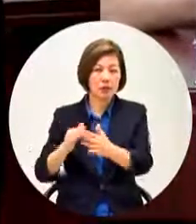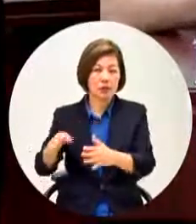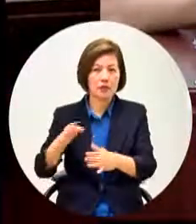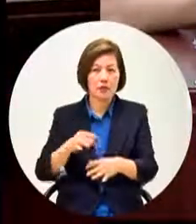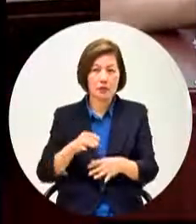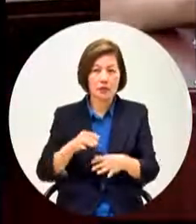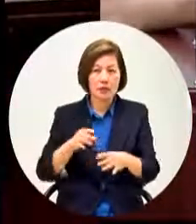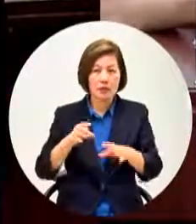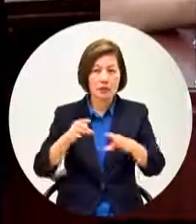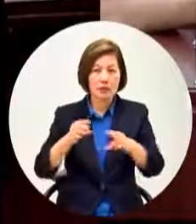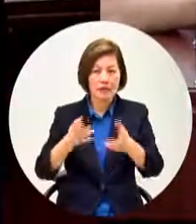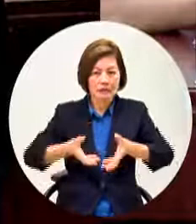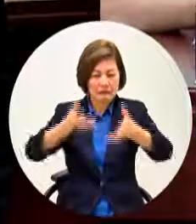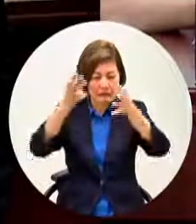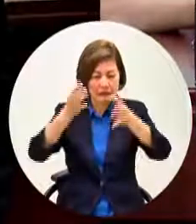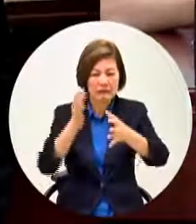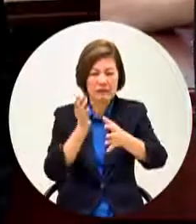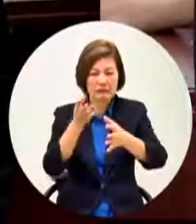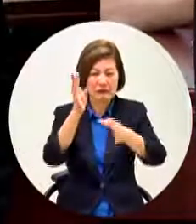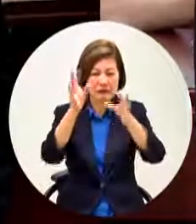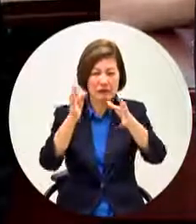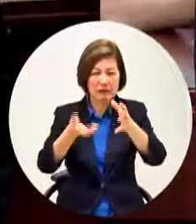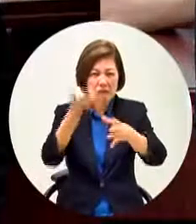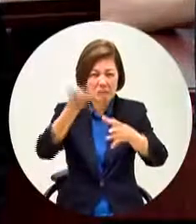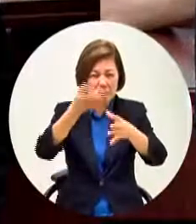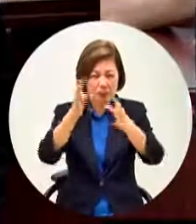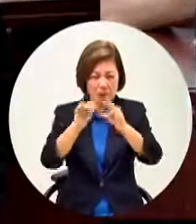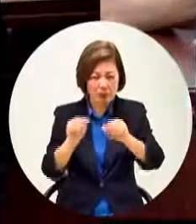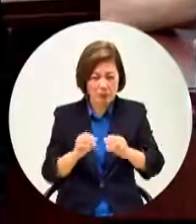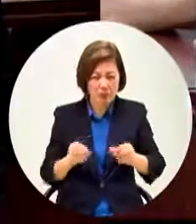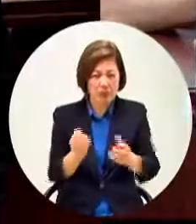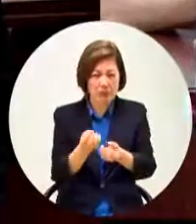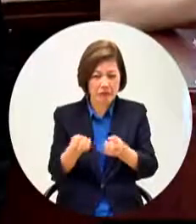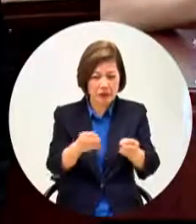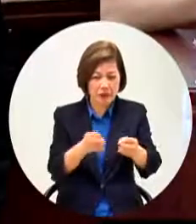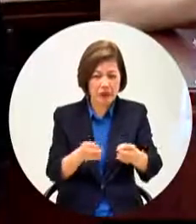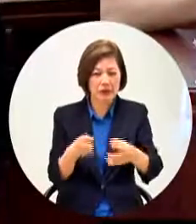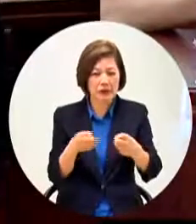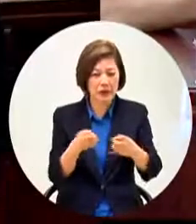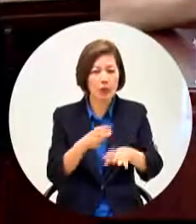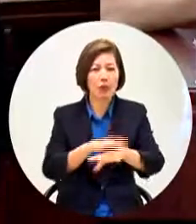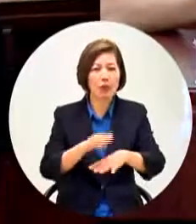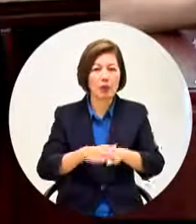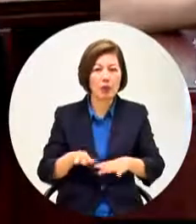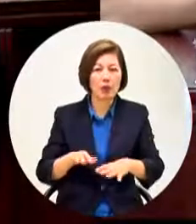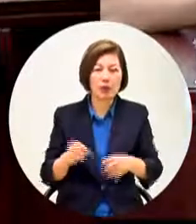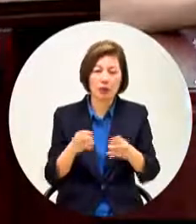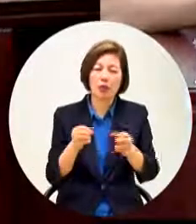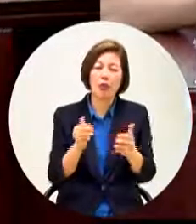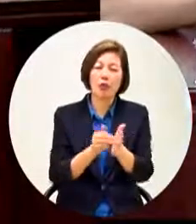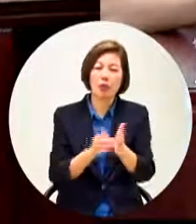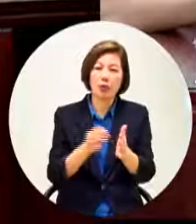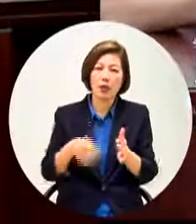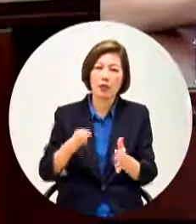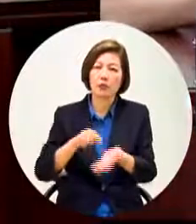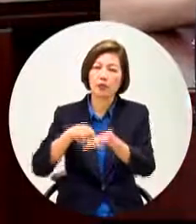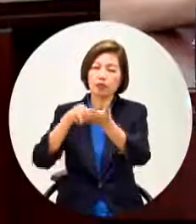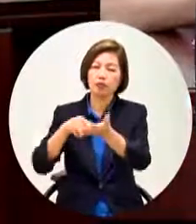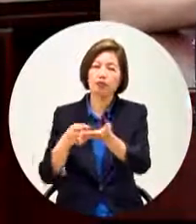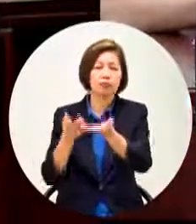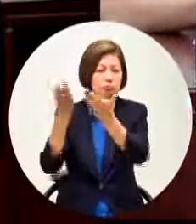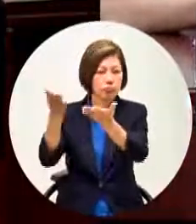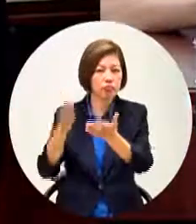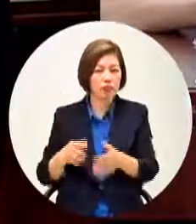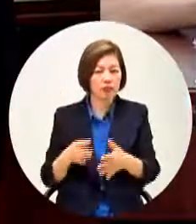运的处理的方向哈，我们来做一个讨论。那讨论完以后，我们就会上层以后就会依照我们相关的比例来执